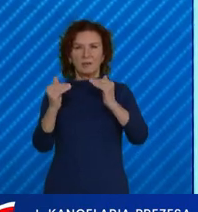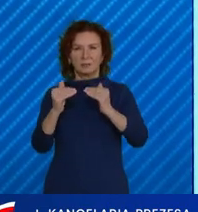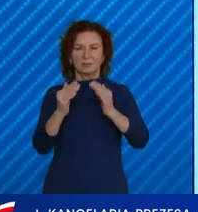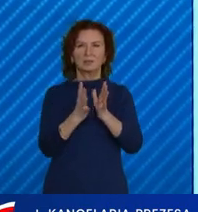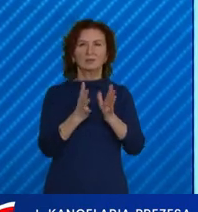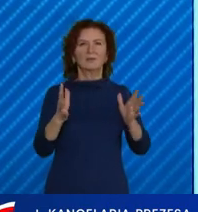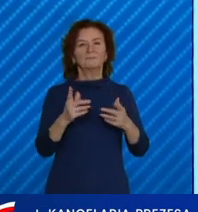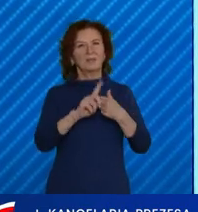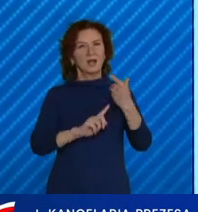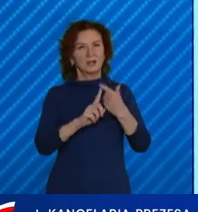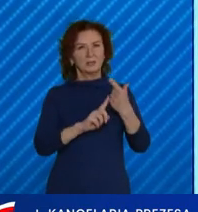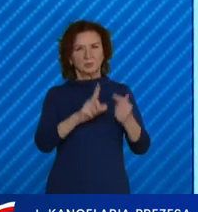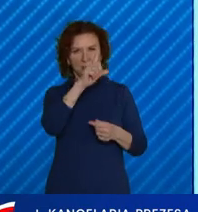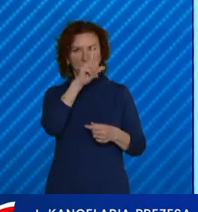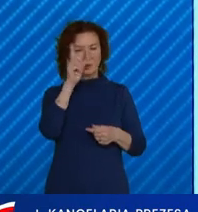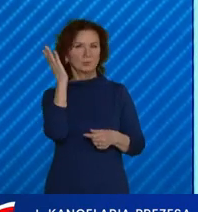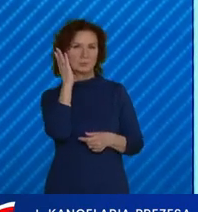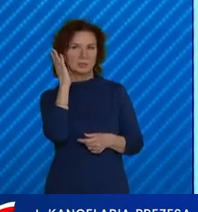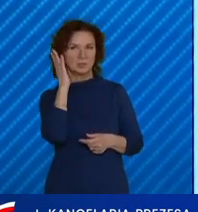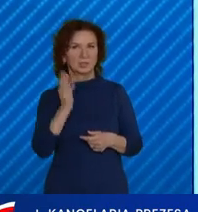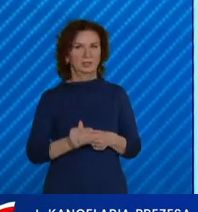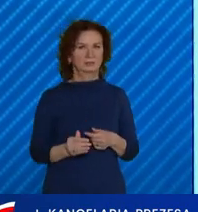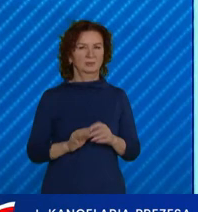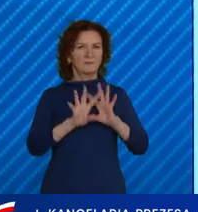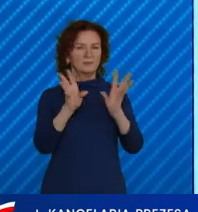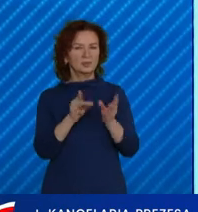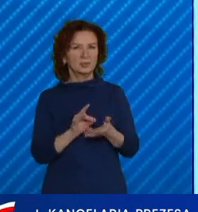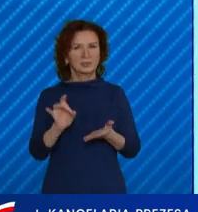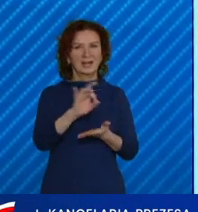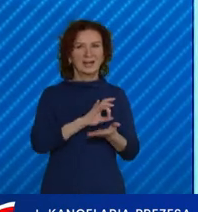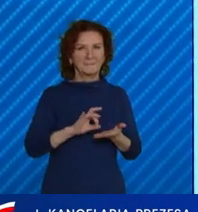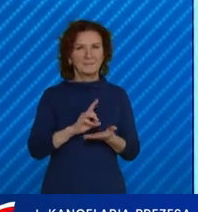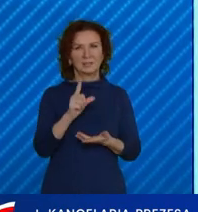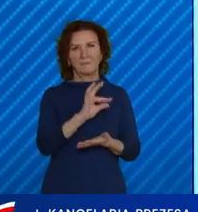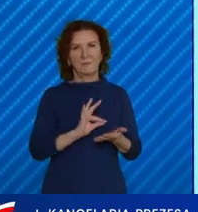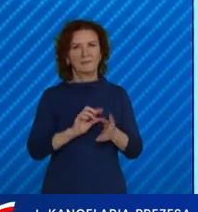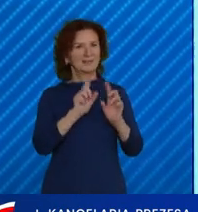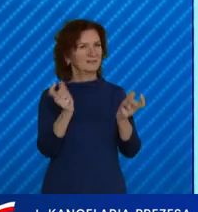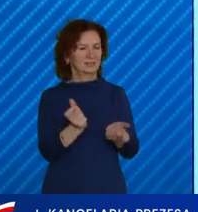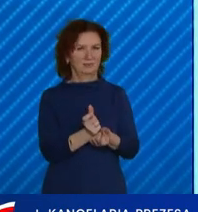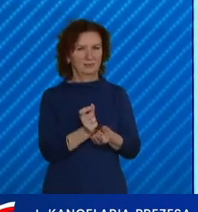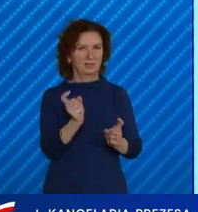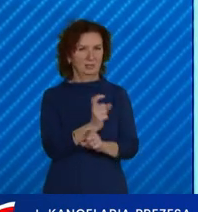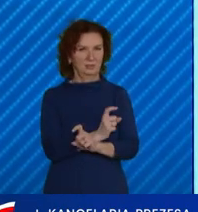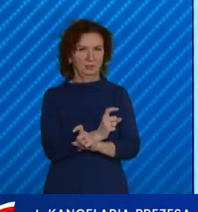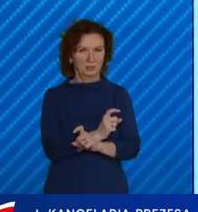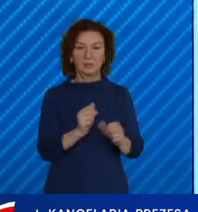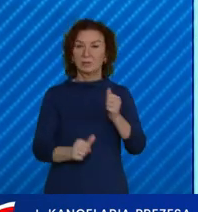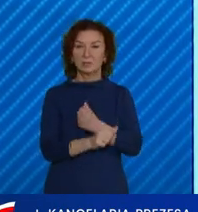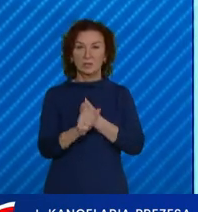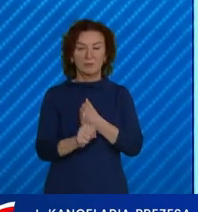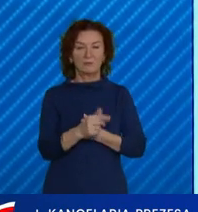wielkości populacji we wszystkich powiatach, gminach, w całym kraju. I dlatego właśnie NFZ